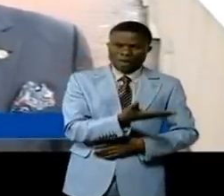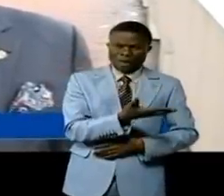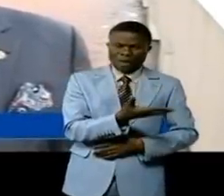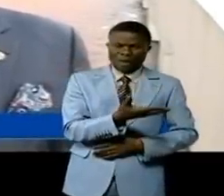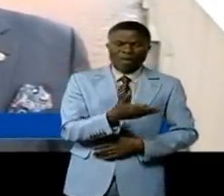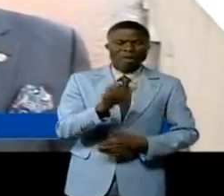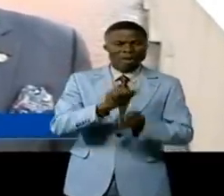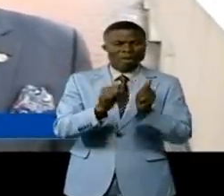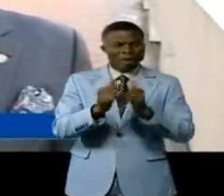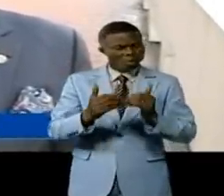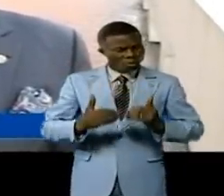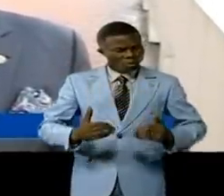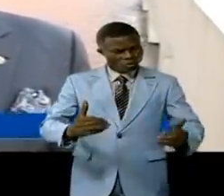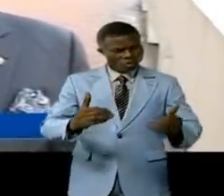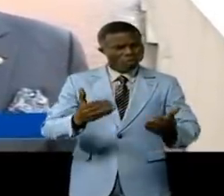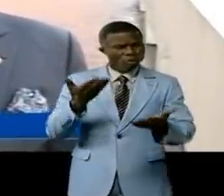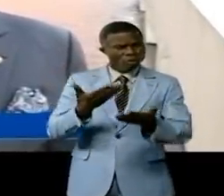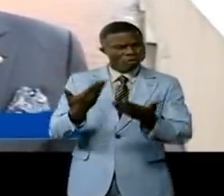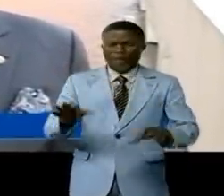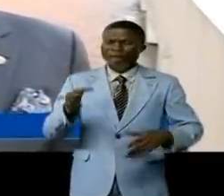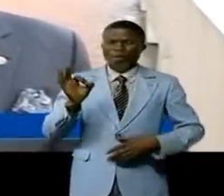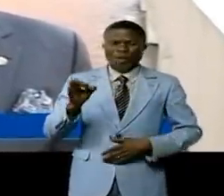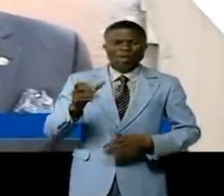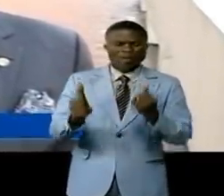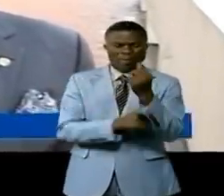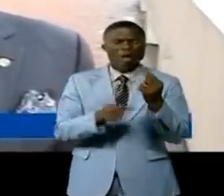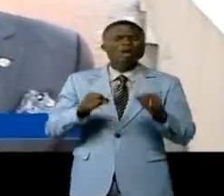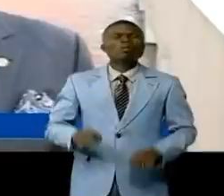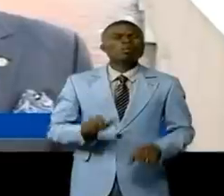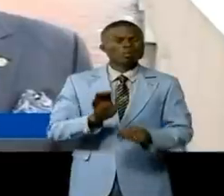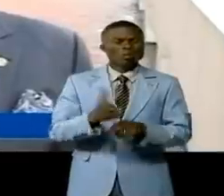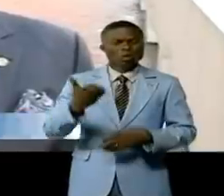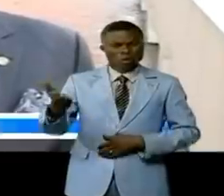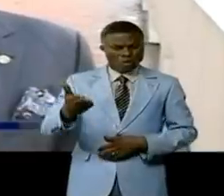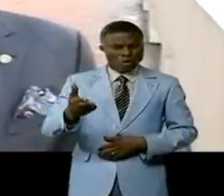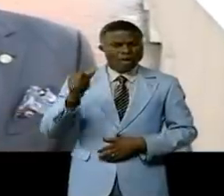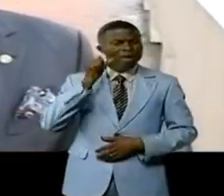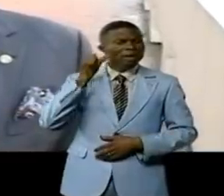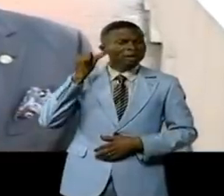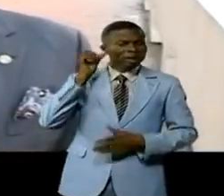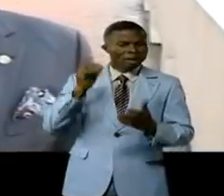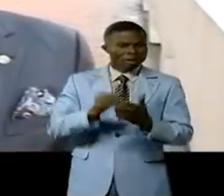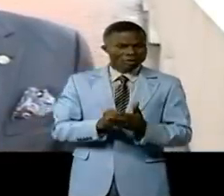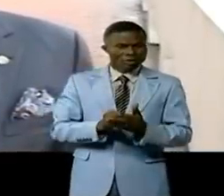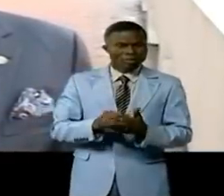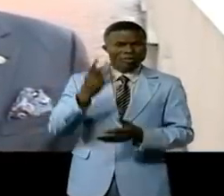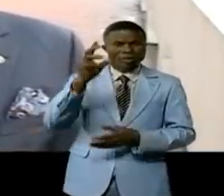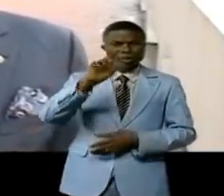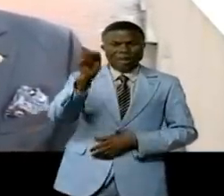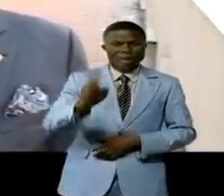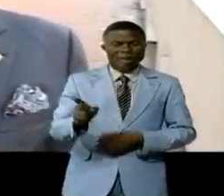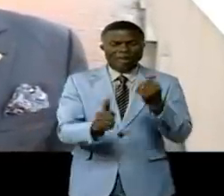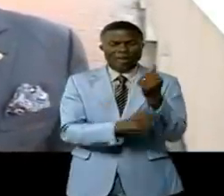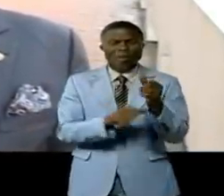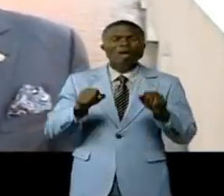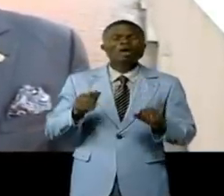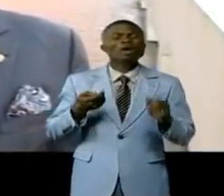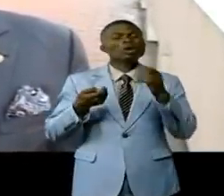des problèmes continuent à se poser sur le terrain parce que les gens continuent à mourir. Pas plus tard qu'hier, une quarantaine de personnes ont encore été tuées